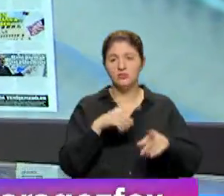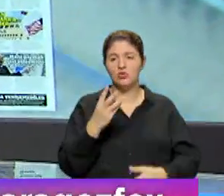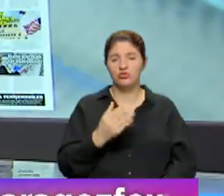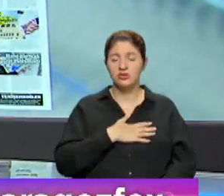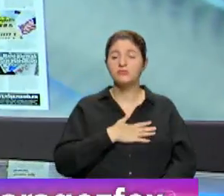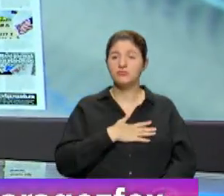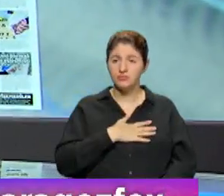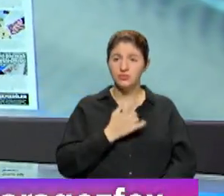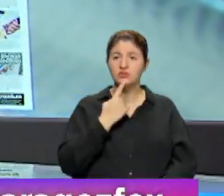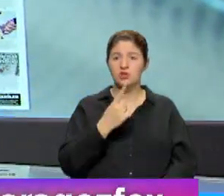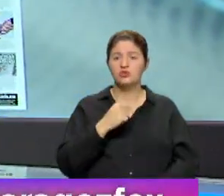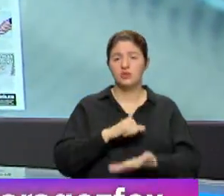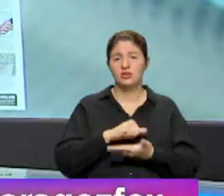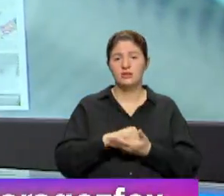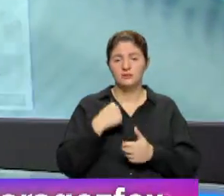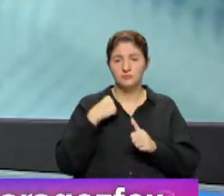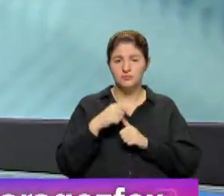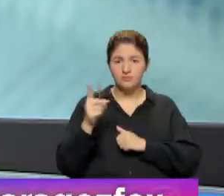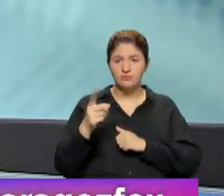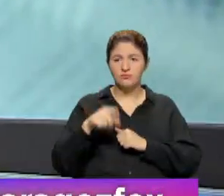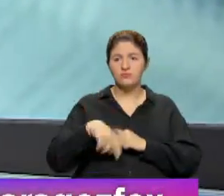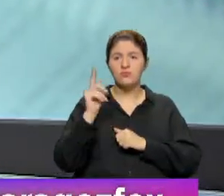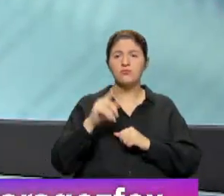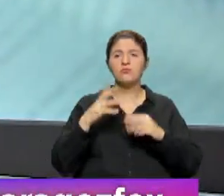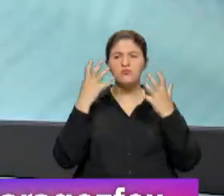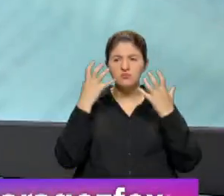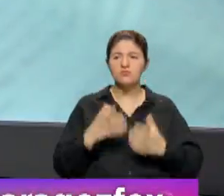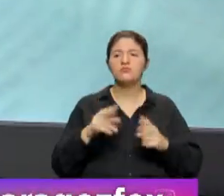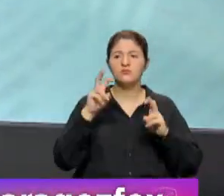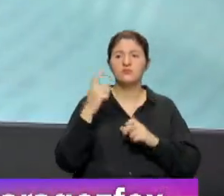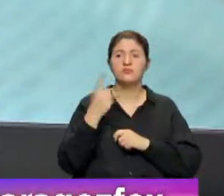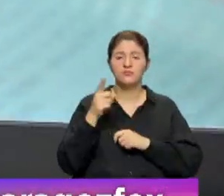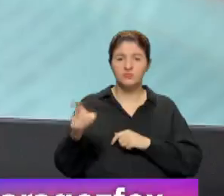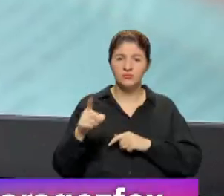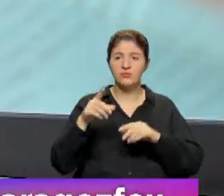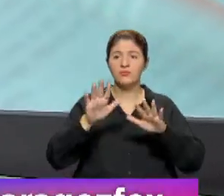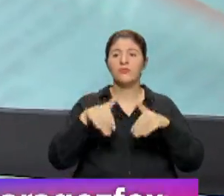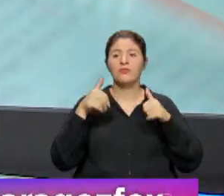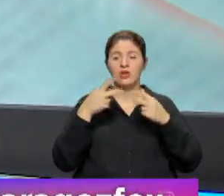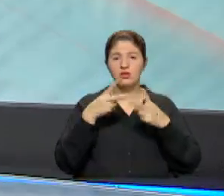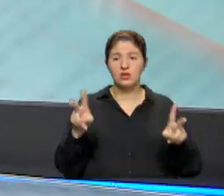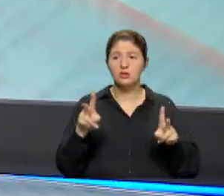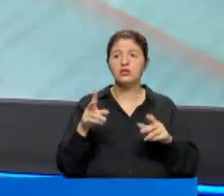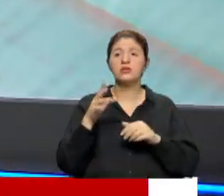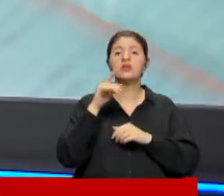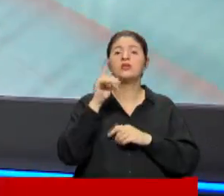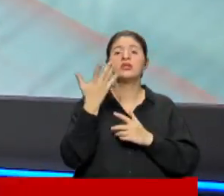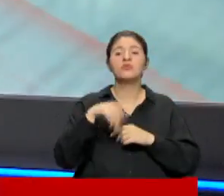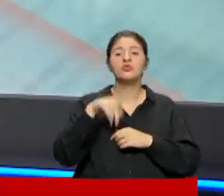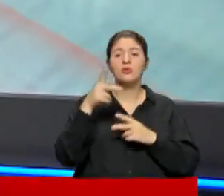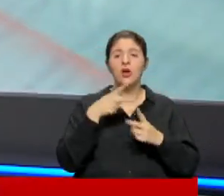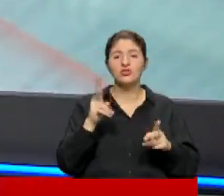olacağız Sözcü gazetesi yine gündemin ağır konularından bir tanesi meclis açıldı meclisin nasıl bir gündemle